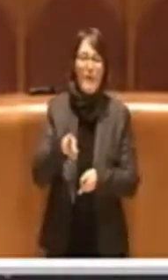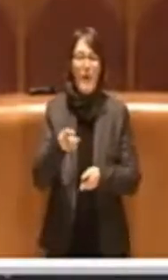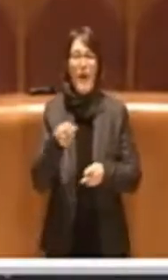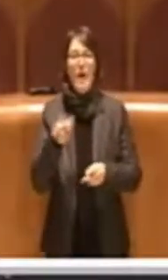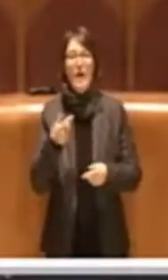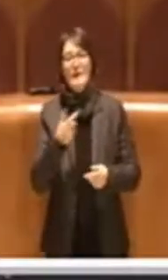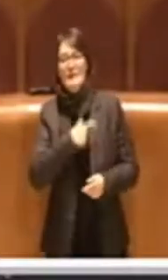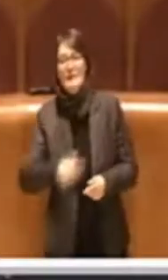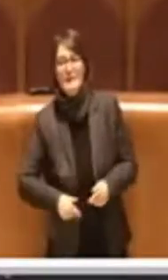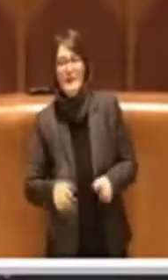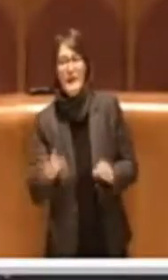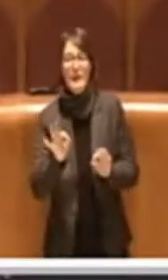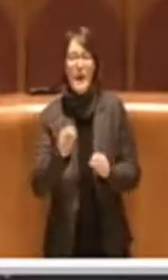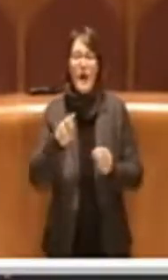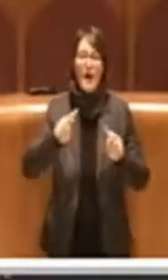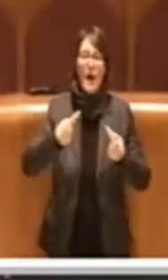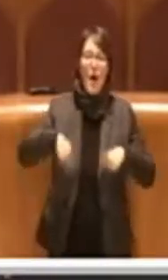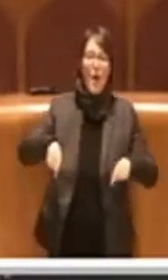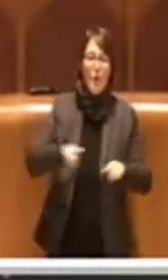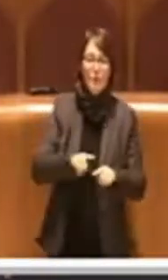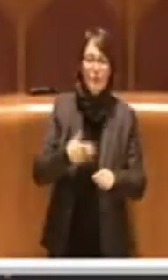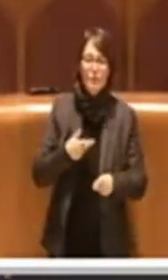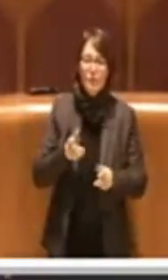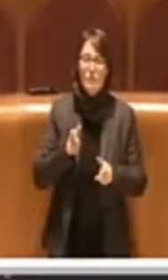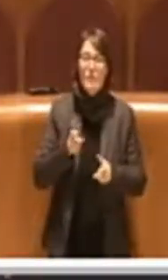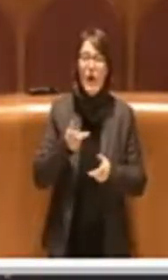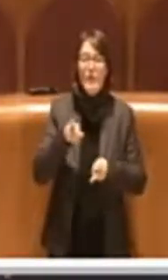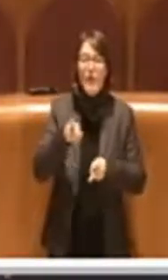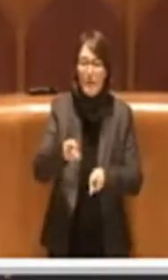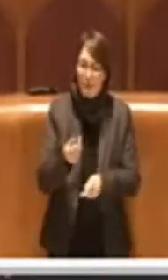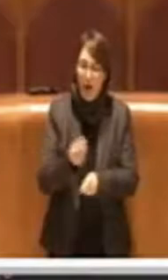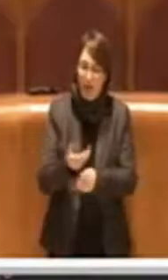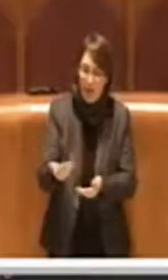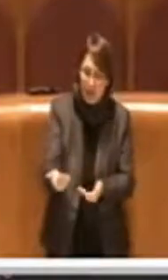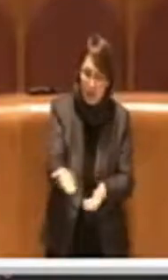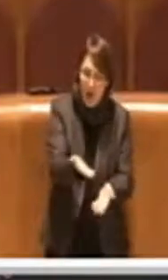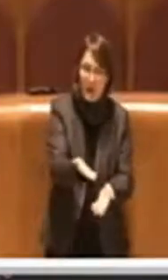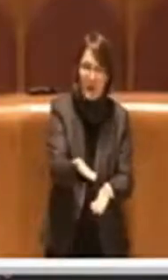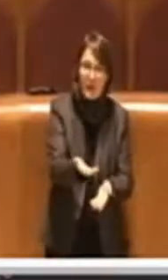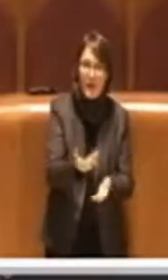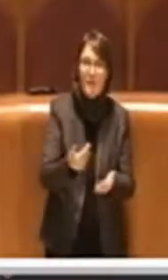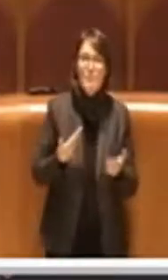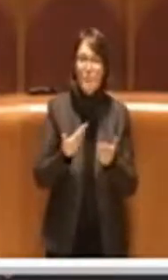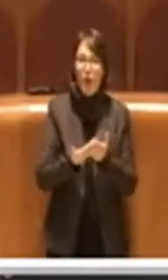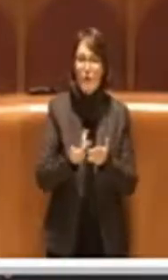di non fare con più celerità quello che questa mozione chiede. Quindi io dichiaro